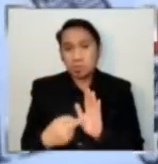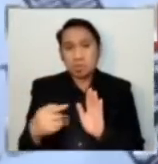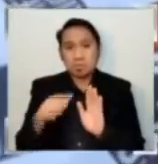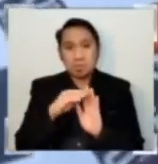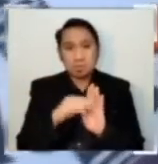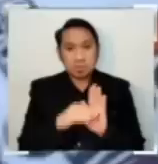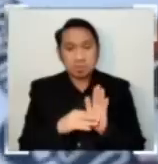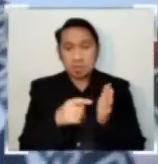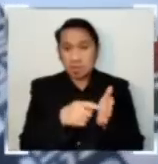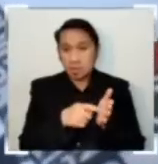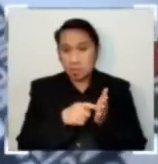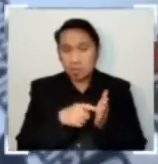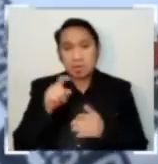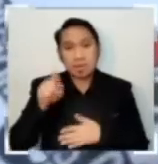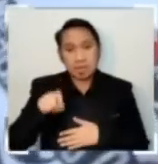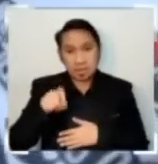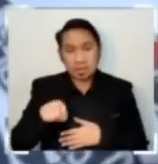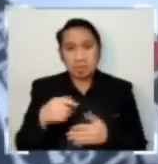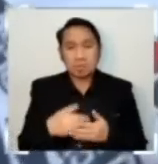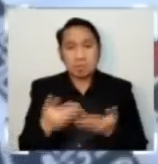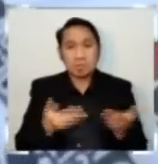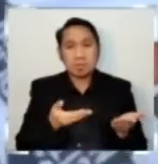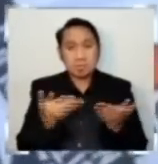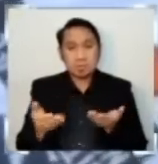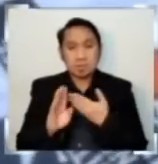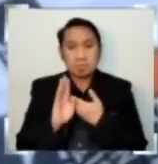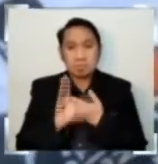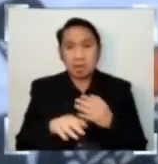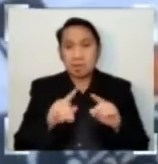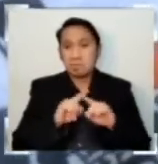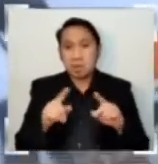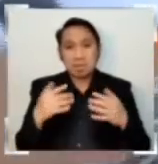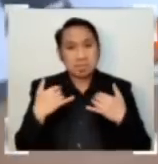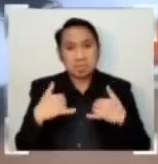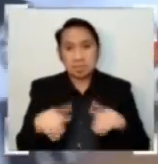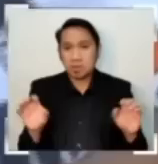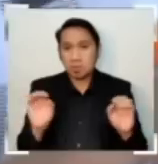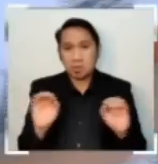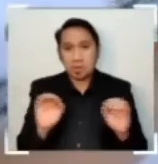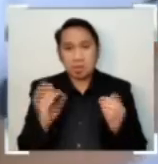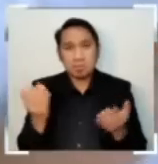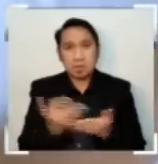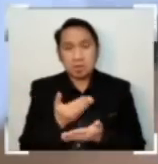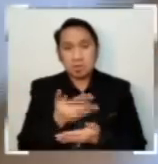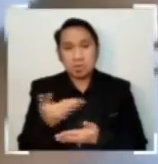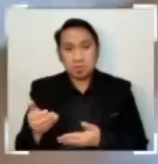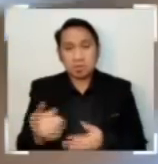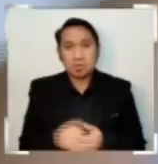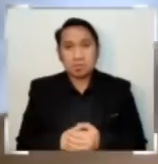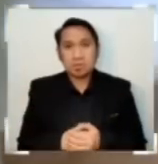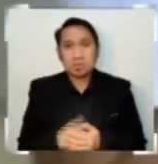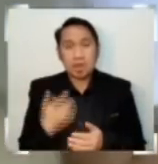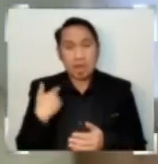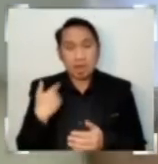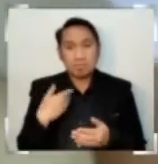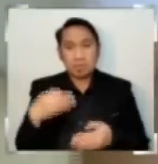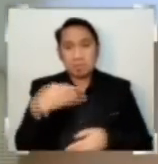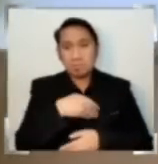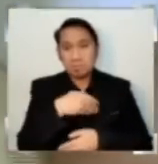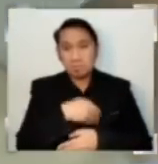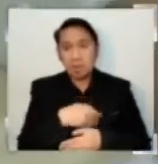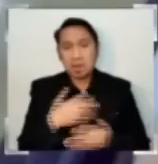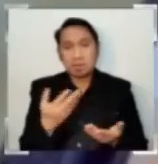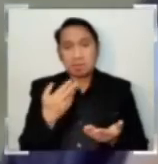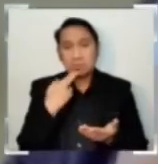requirements na dapat ay dala na niya pagbalik pero wala raw itong bagong dala. Maliban sa bank record na kabubukas lang umano nitong